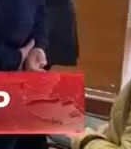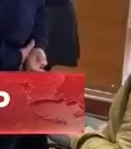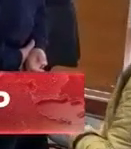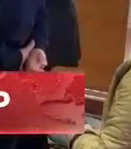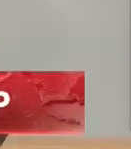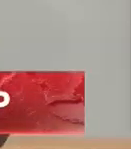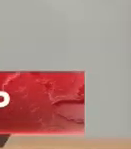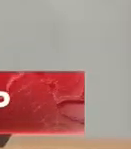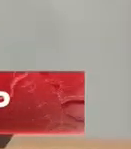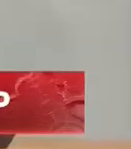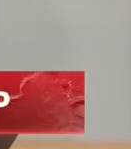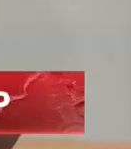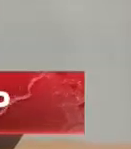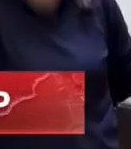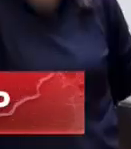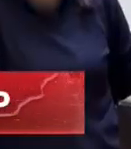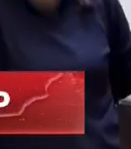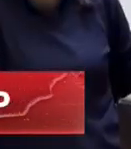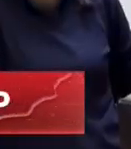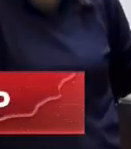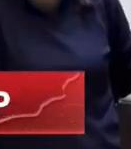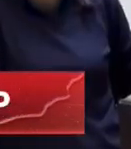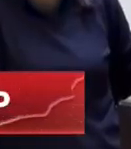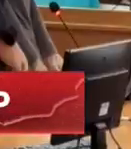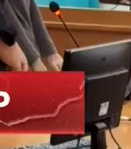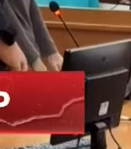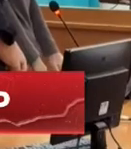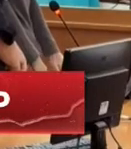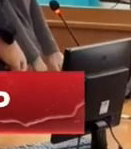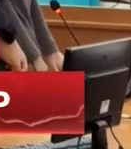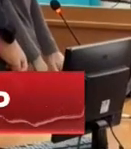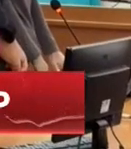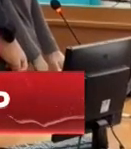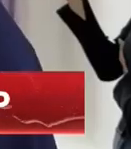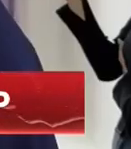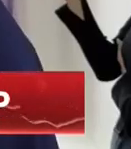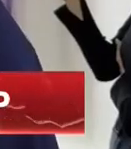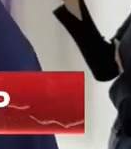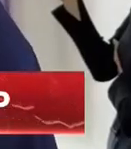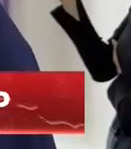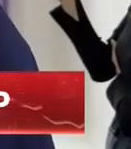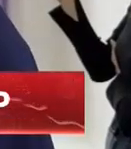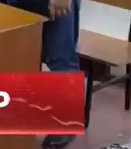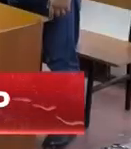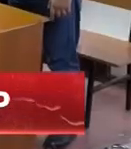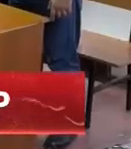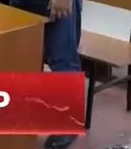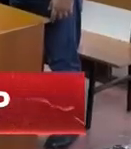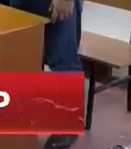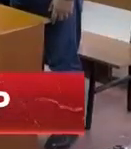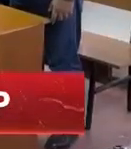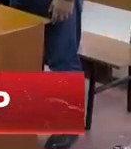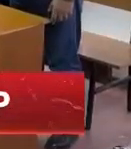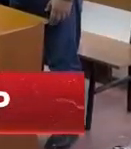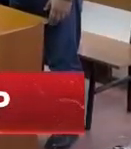Атырауда жас ана өліміне айыпталған 6 дәрігерге үкім шықты. 2 жылға жуық тергелген іс бойынша оларға қандай